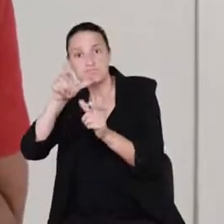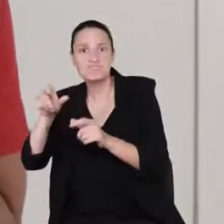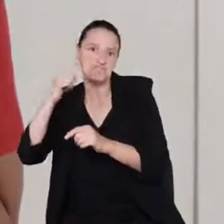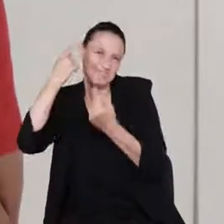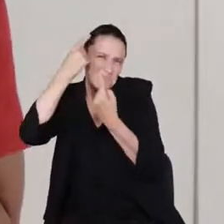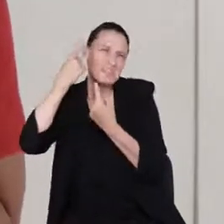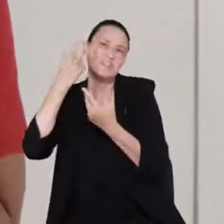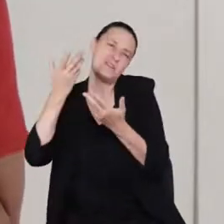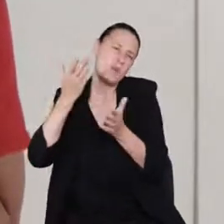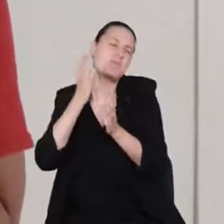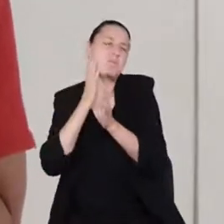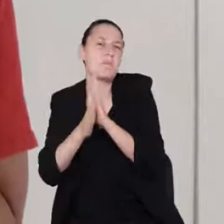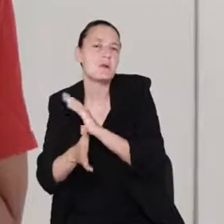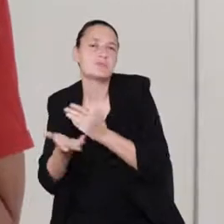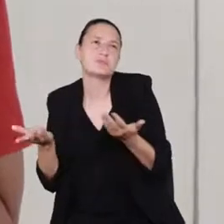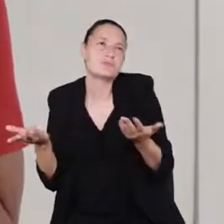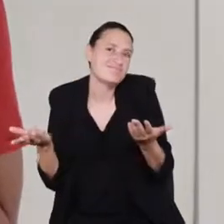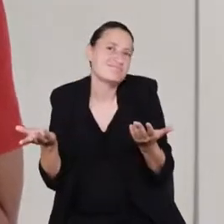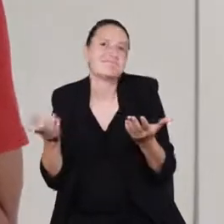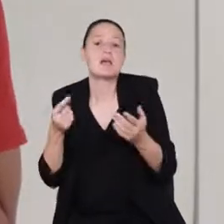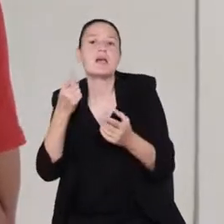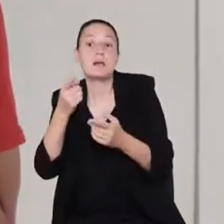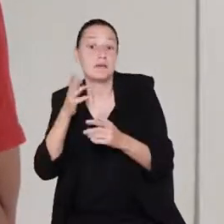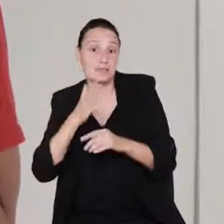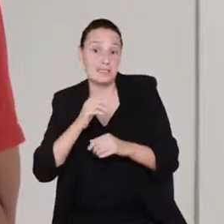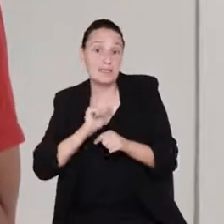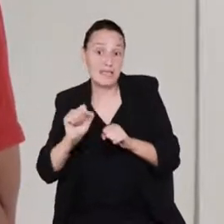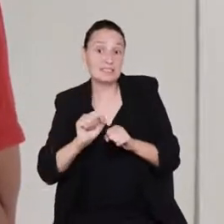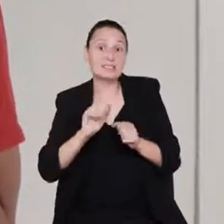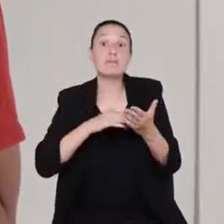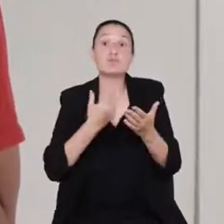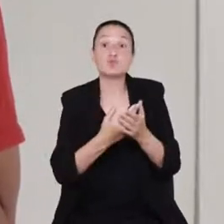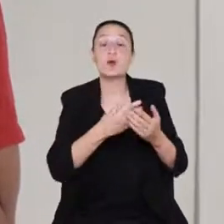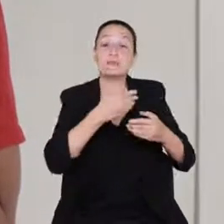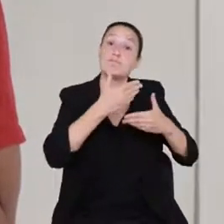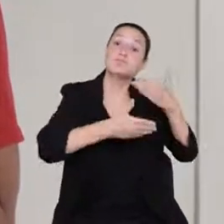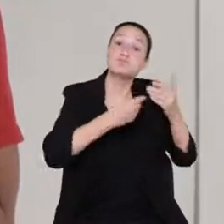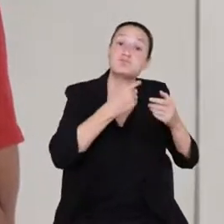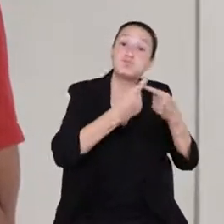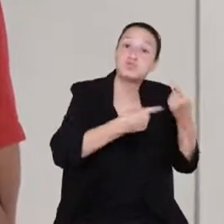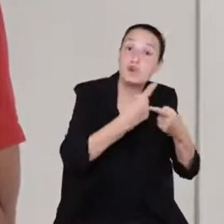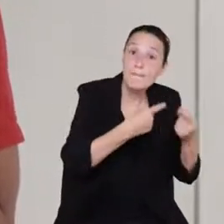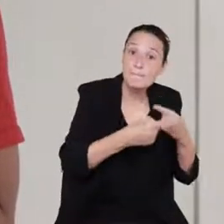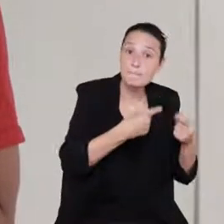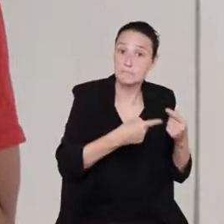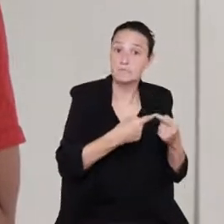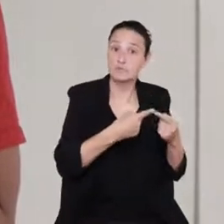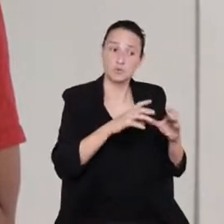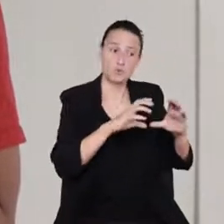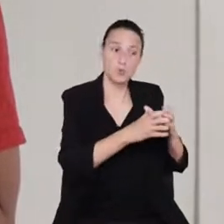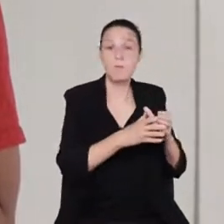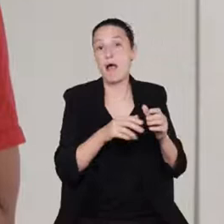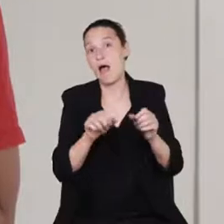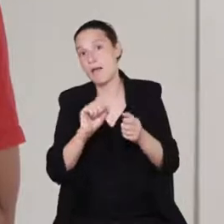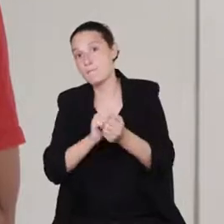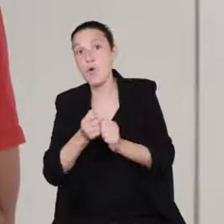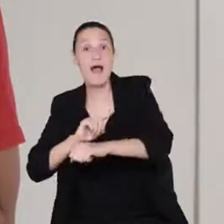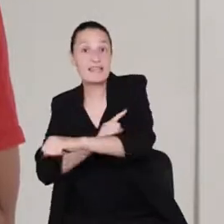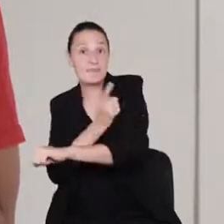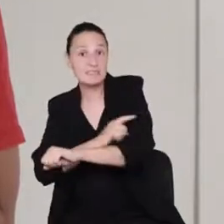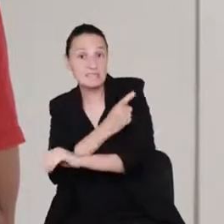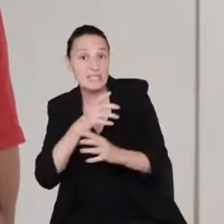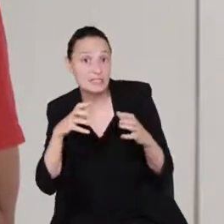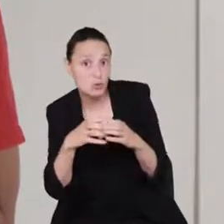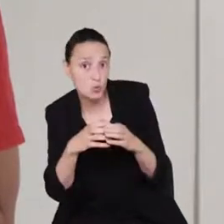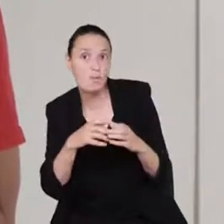uważały, że to jest po prostu, że i mamy takie głosy na przykład ze środowisk przemysłowych wtedy, czy z kręgów administracji, które mówią, zwłaszcza w